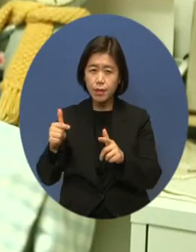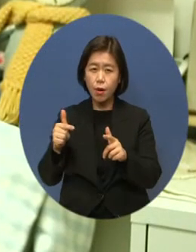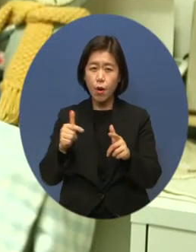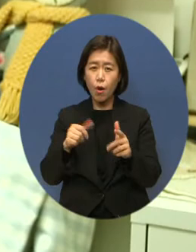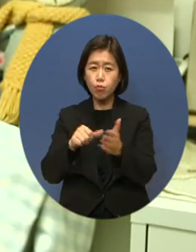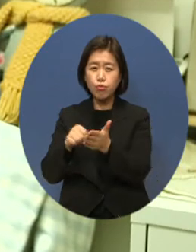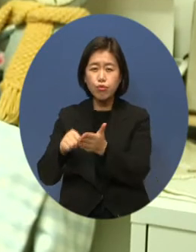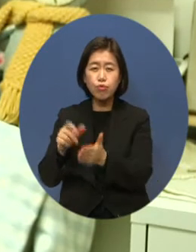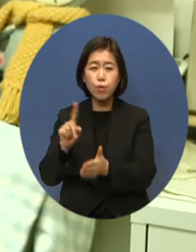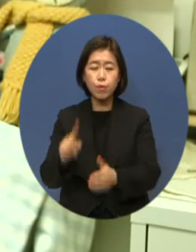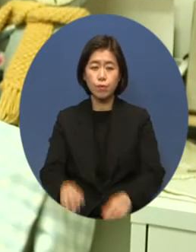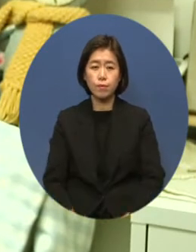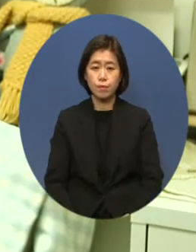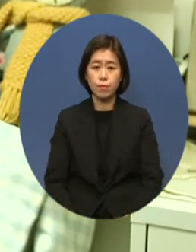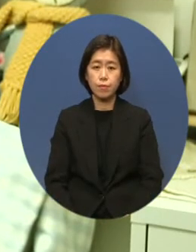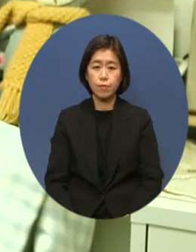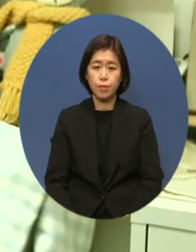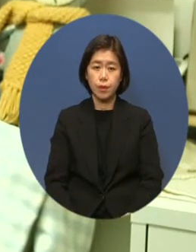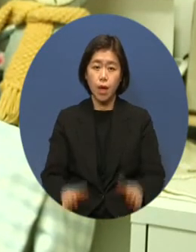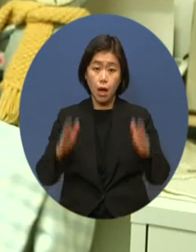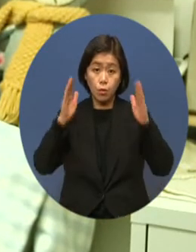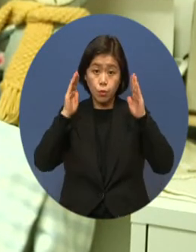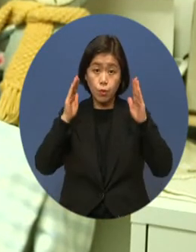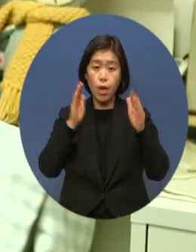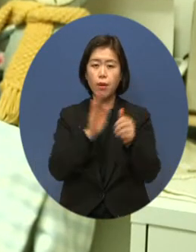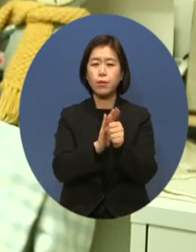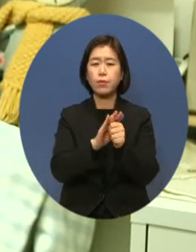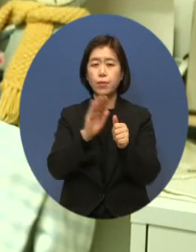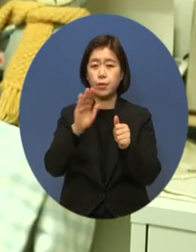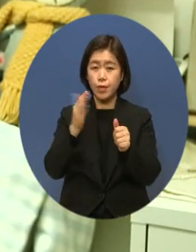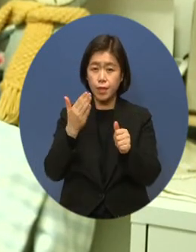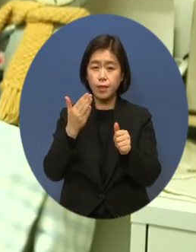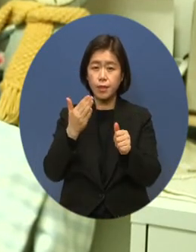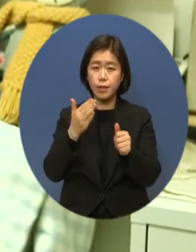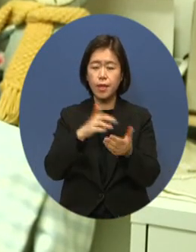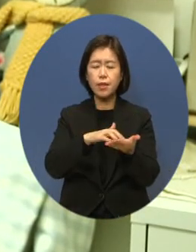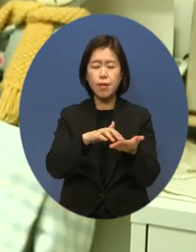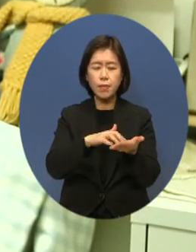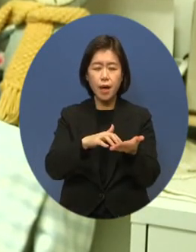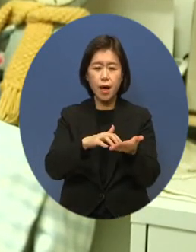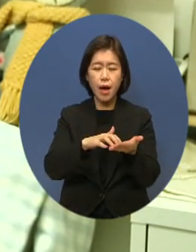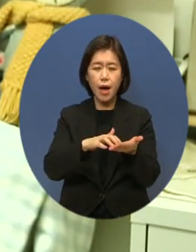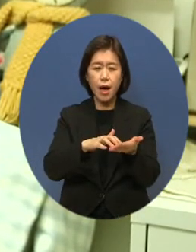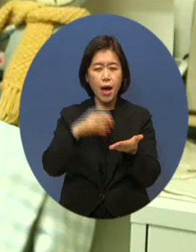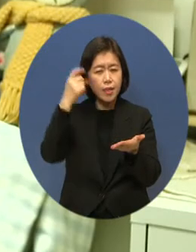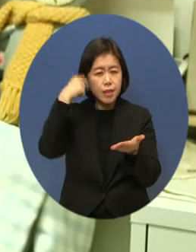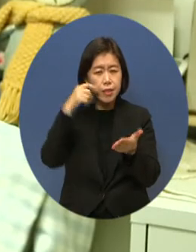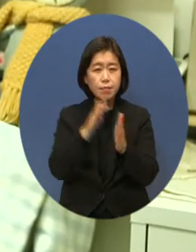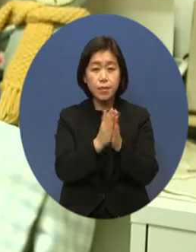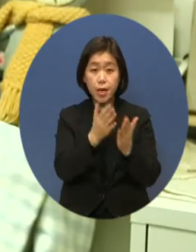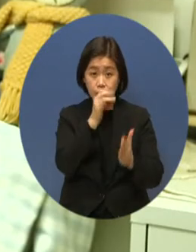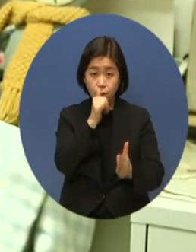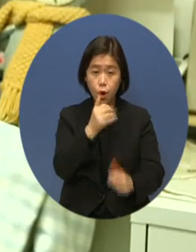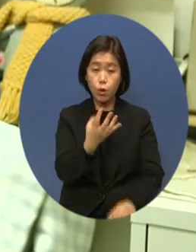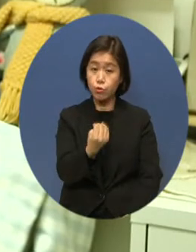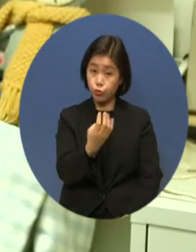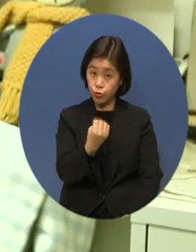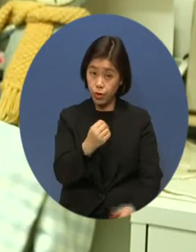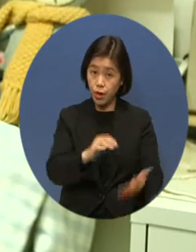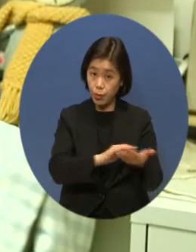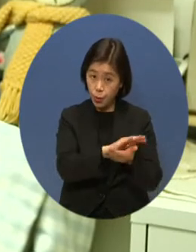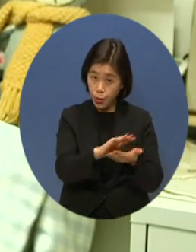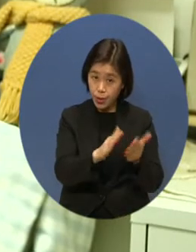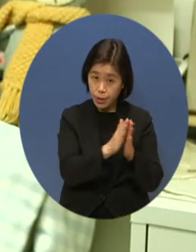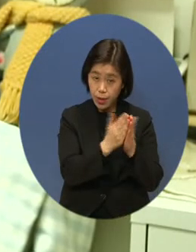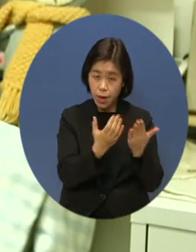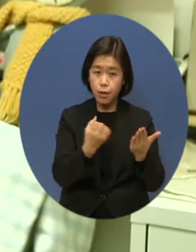있나요? 우선은 학습에 도움이 될 수 있는 점자 촉각 책이 있어요. 그러니까 숫자 놀이 책하고